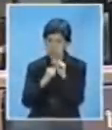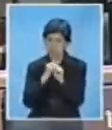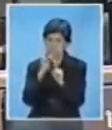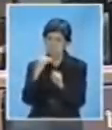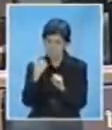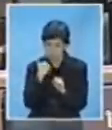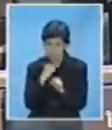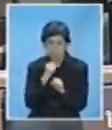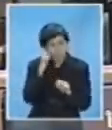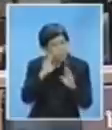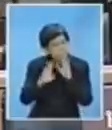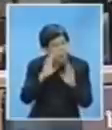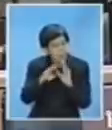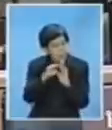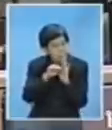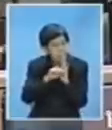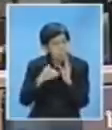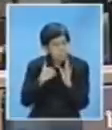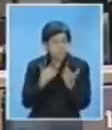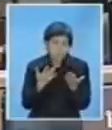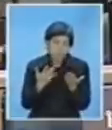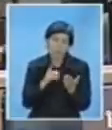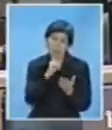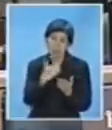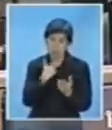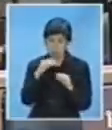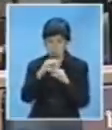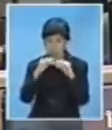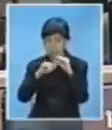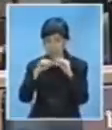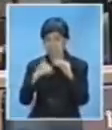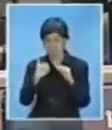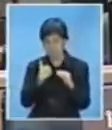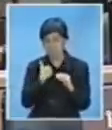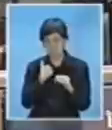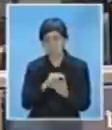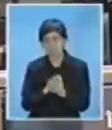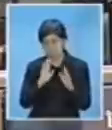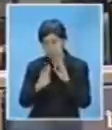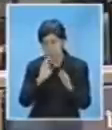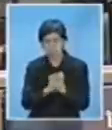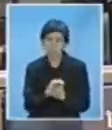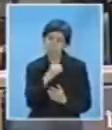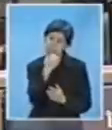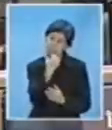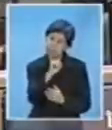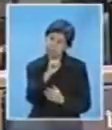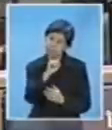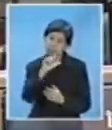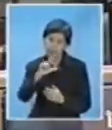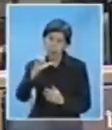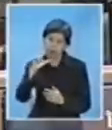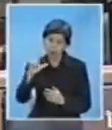เป็นมูลค่าคร่าวๆจากข้อมูลนี้ก็อาจจะพูดได้ว่าโครงการนี้มีมูลค่าไม่น้อยกว่า10ล้านล้านบา